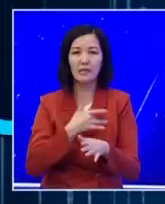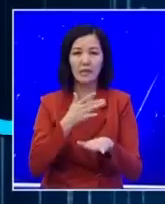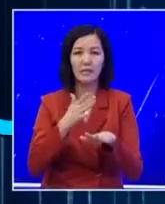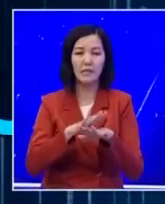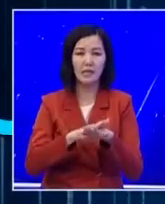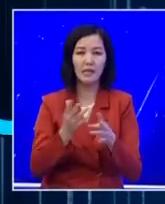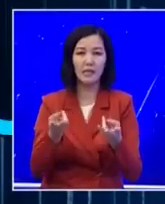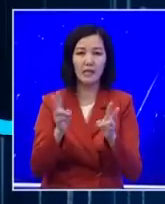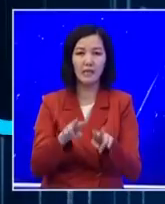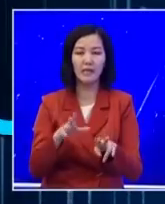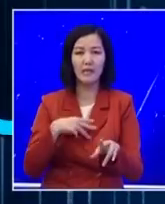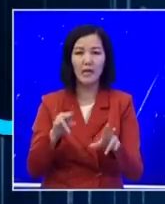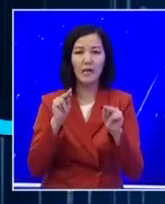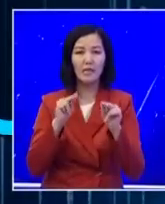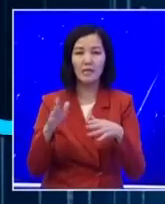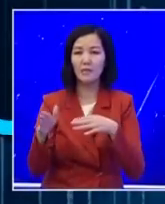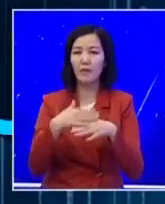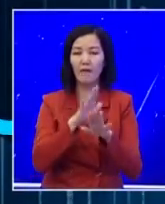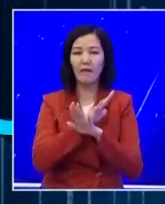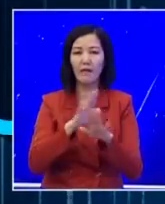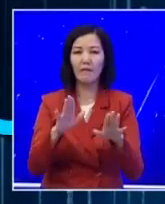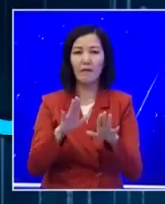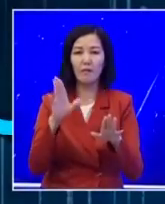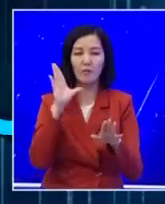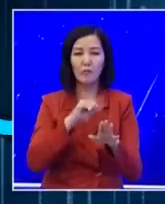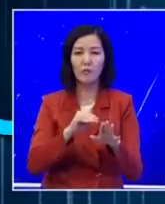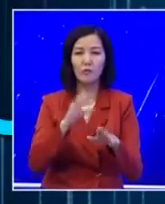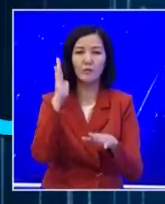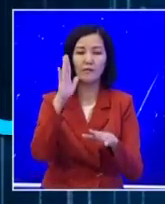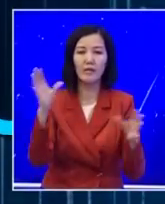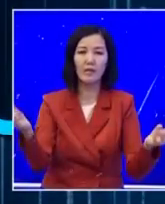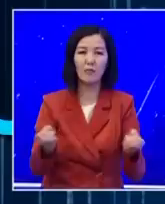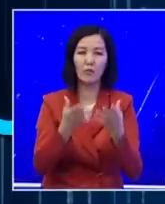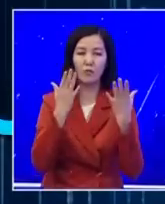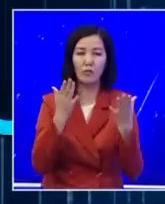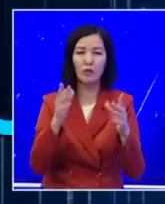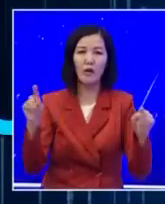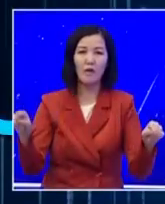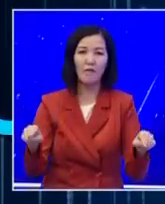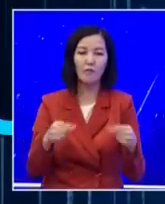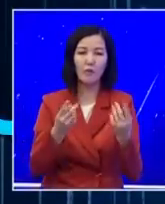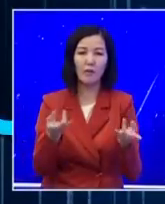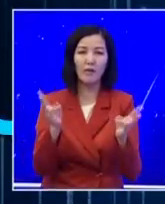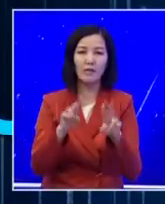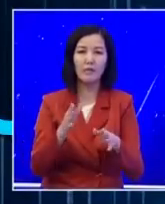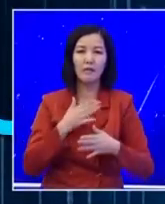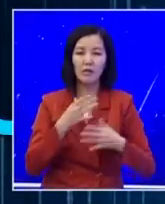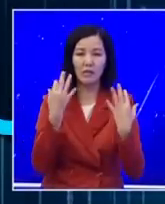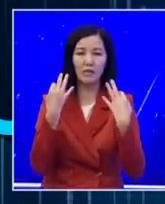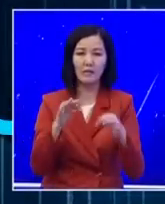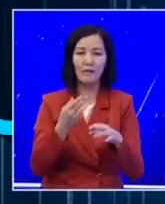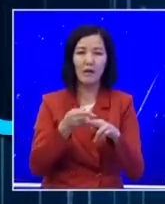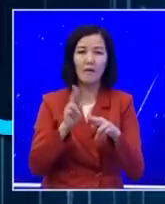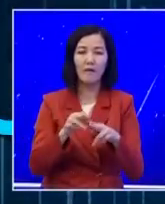храня память о несправедливо осужденных, мы сможем построить светлое будущее, фундаментом которого остается наша независимость. В